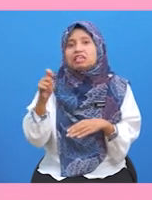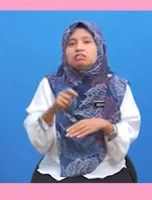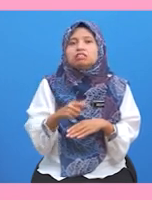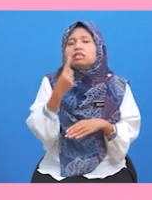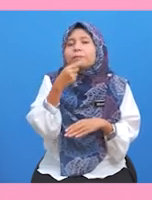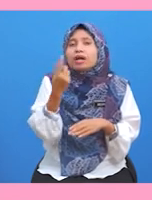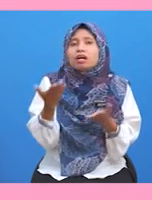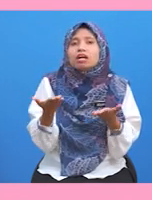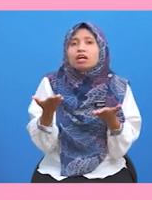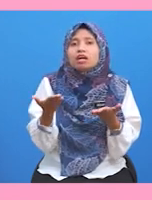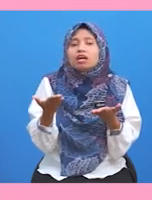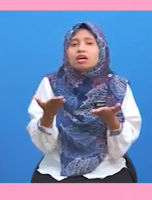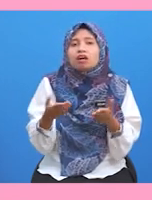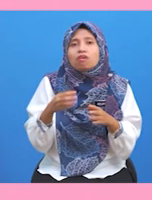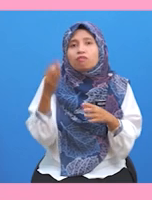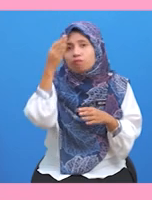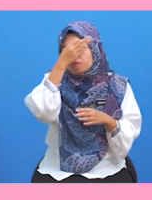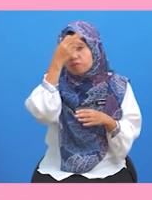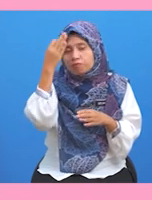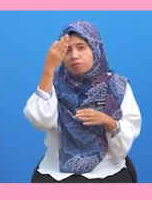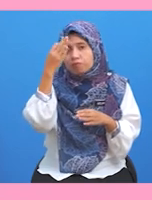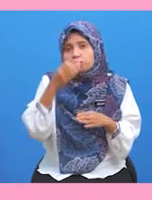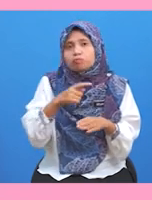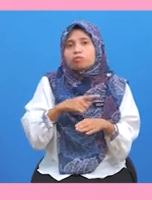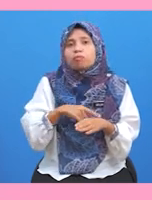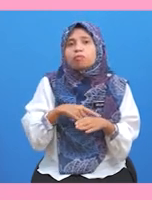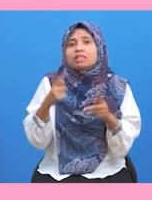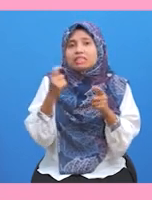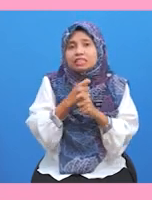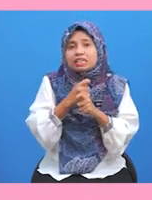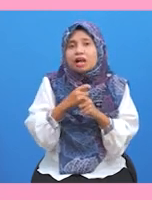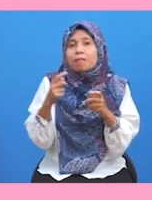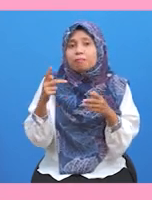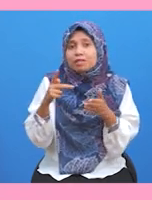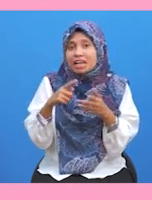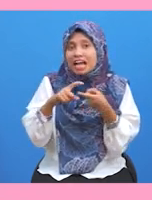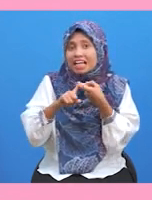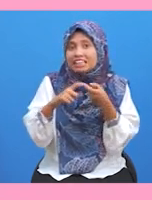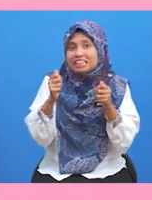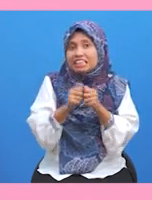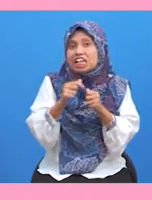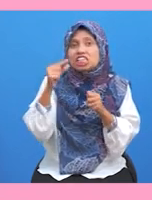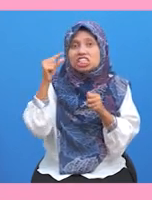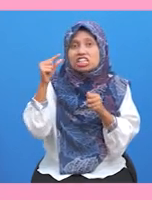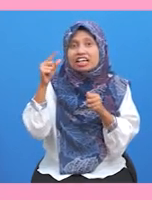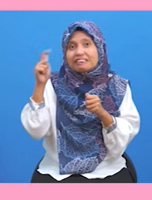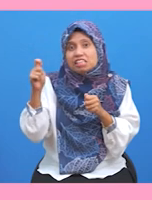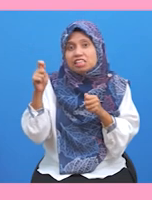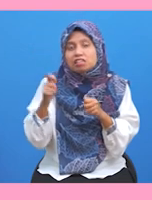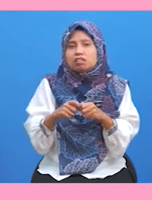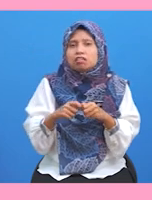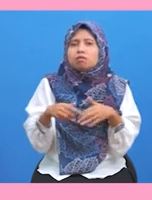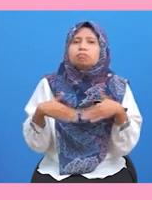kerana faktor penentangan penyerahan Sarawak yang ketiga adalah berkenaan dengan beliau. Mari murid-murid